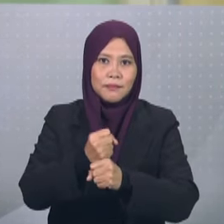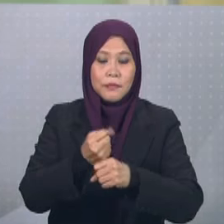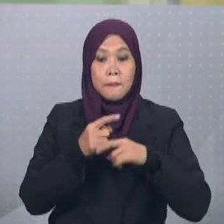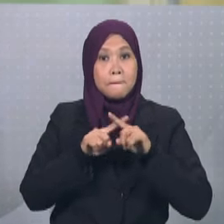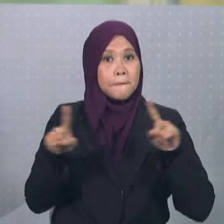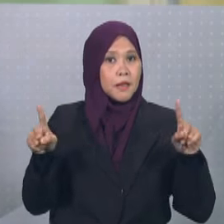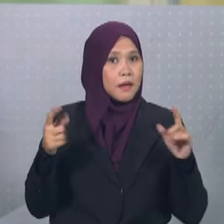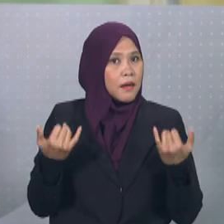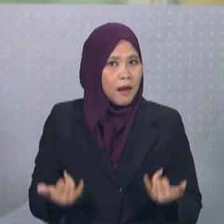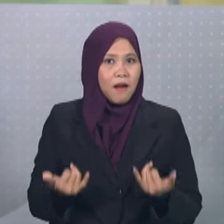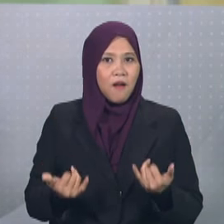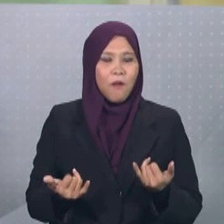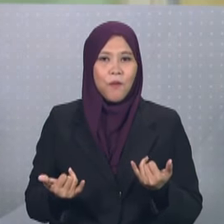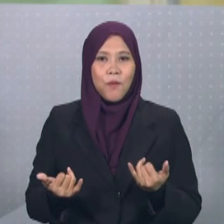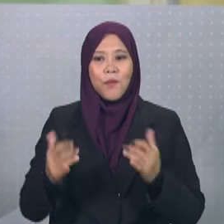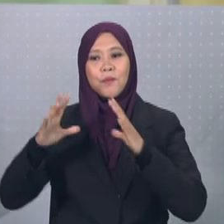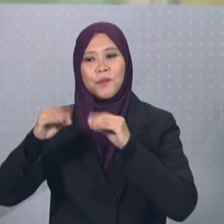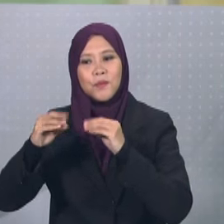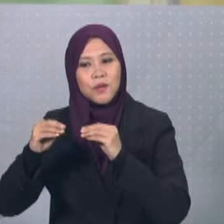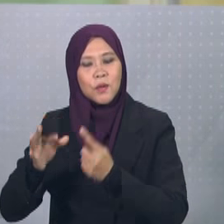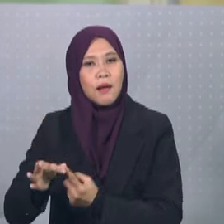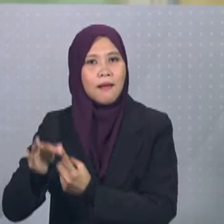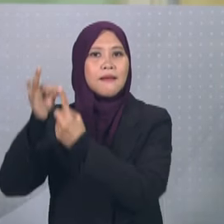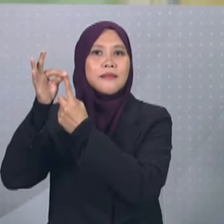ini, di dalam mesyuarat khas